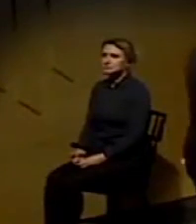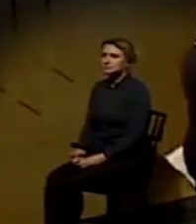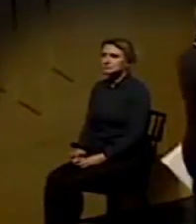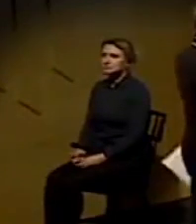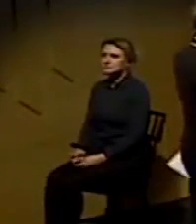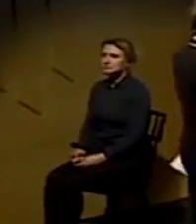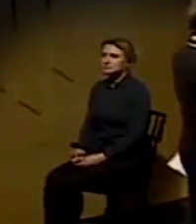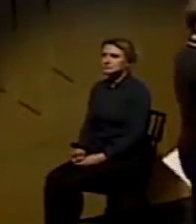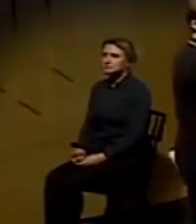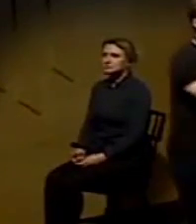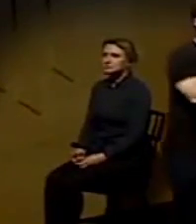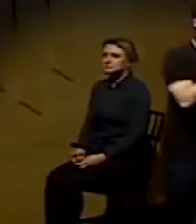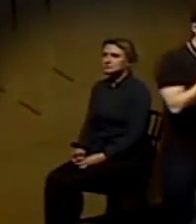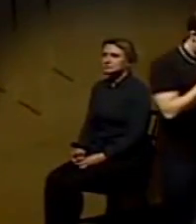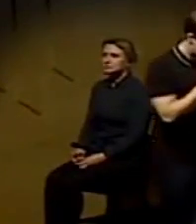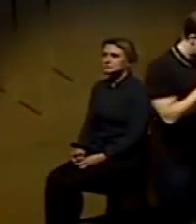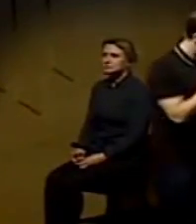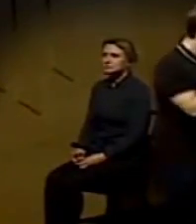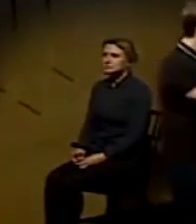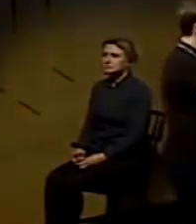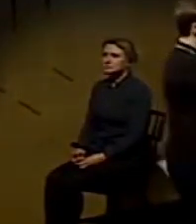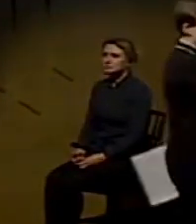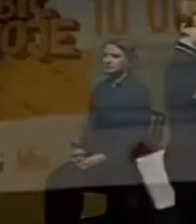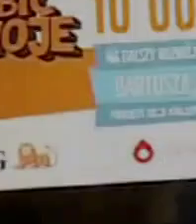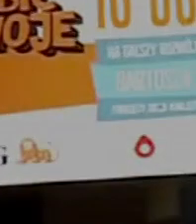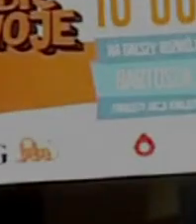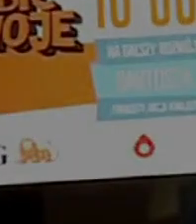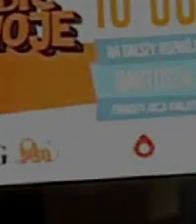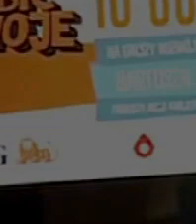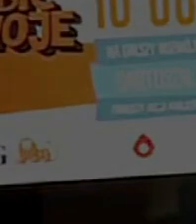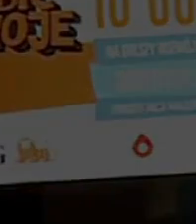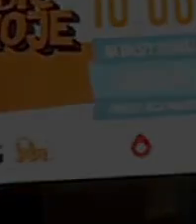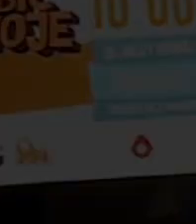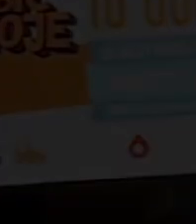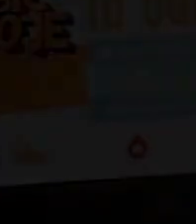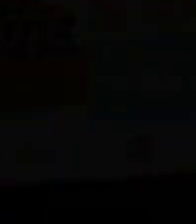Czeki również muszą być widoczne. Błyskają flesze, a my...